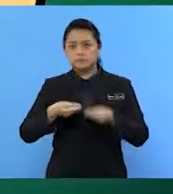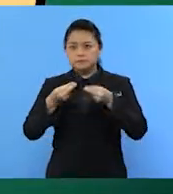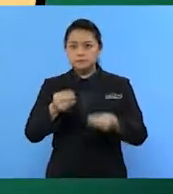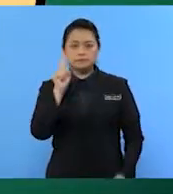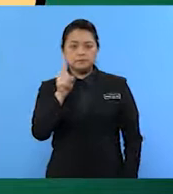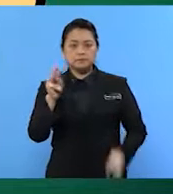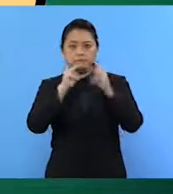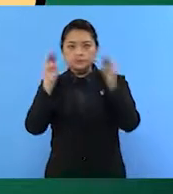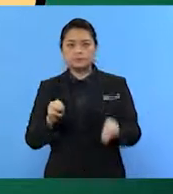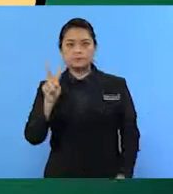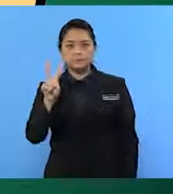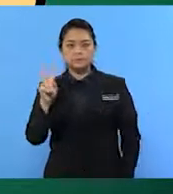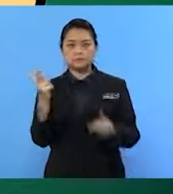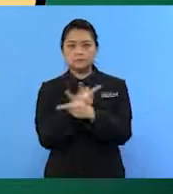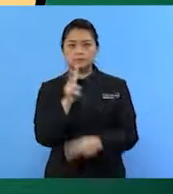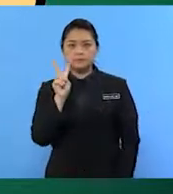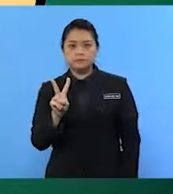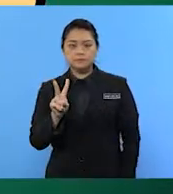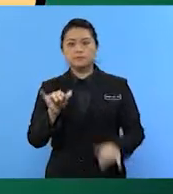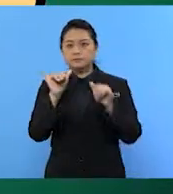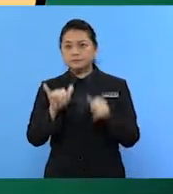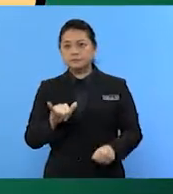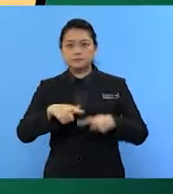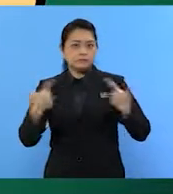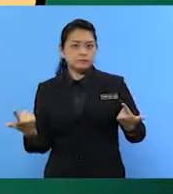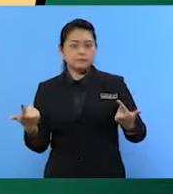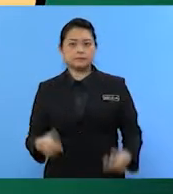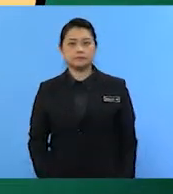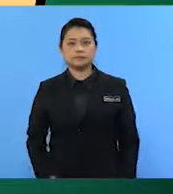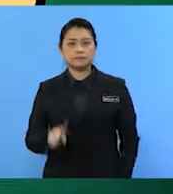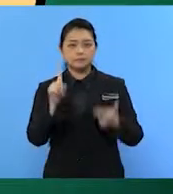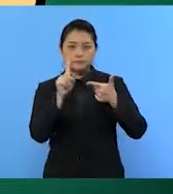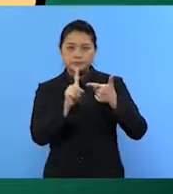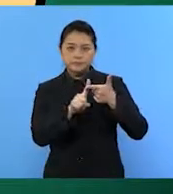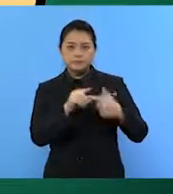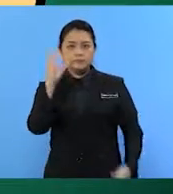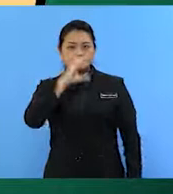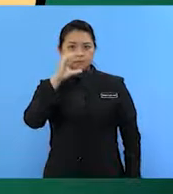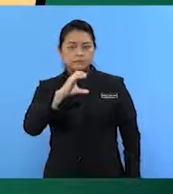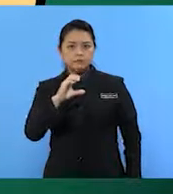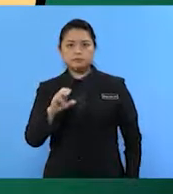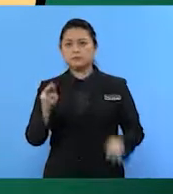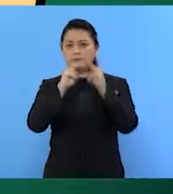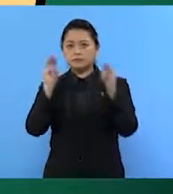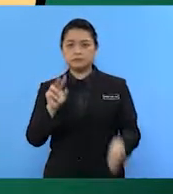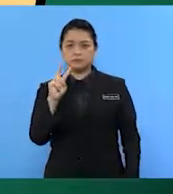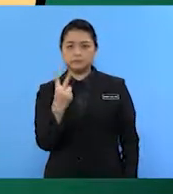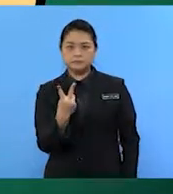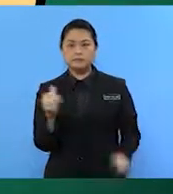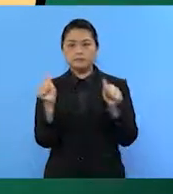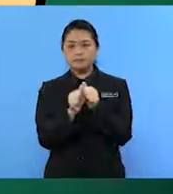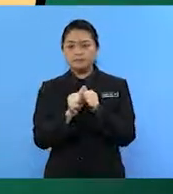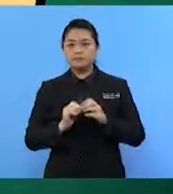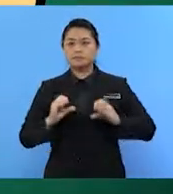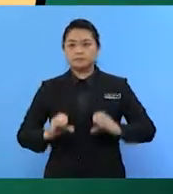matriks 2^2 yang lain. Kedua, mencari matriks songsang dengan